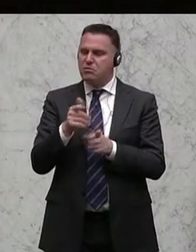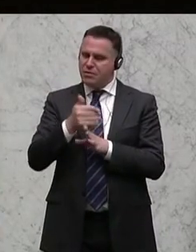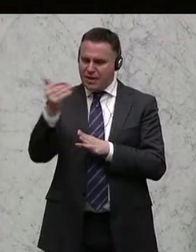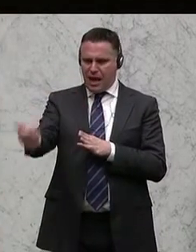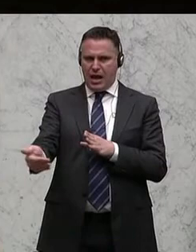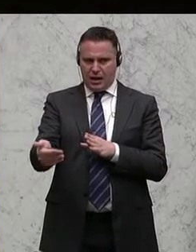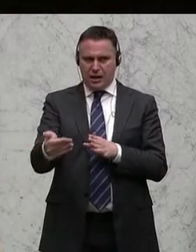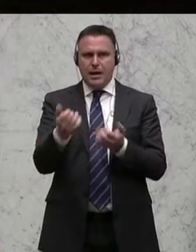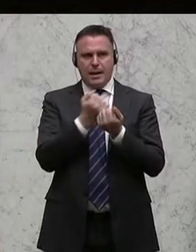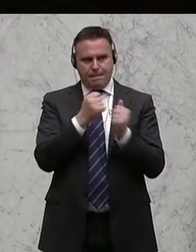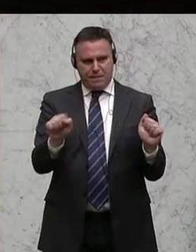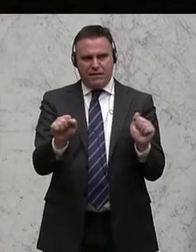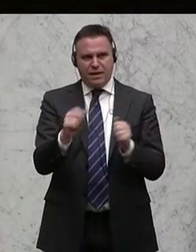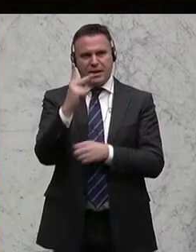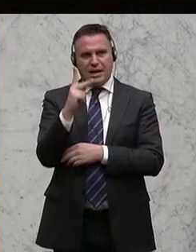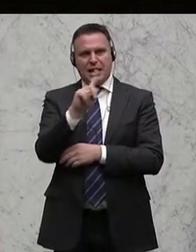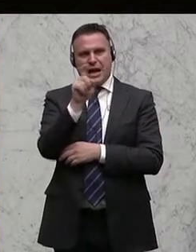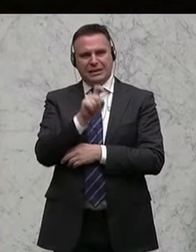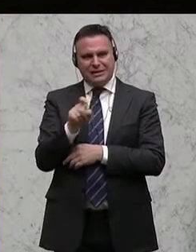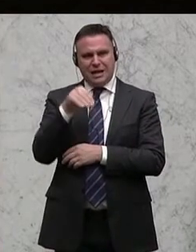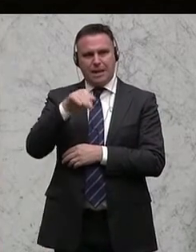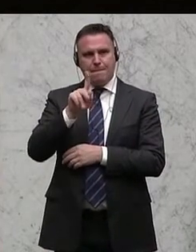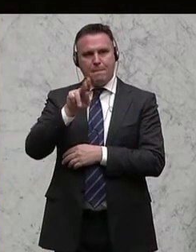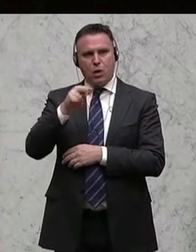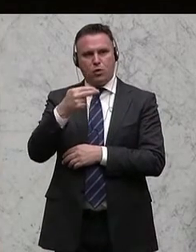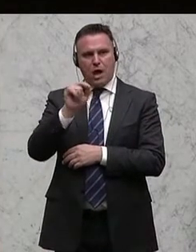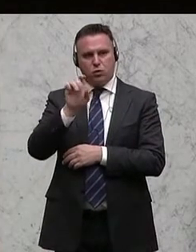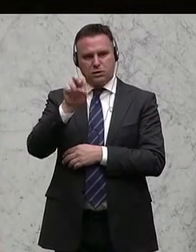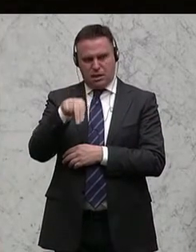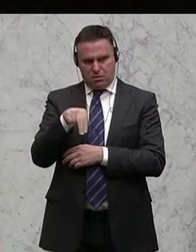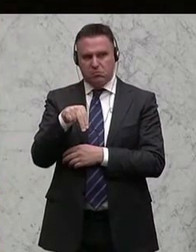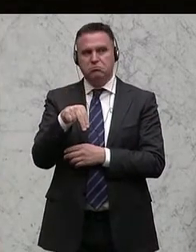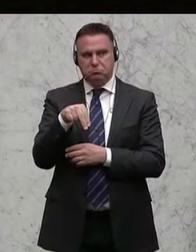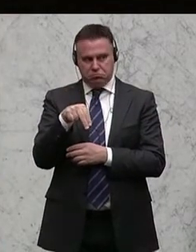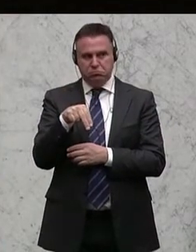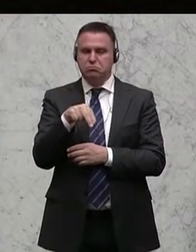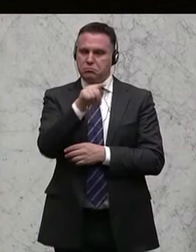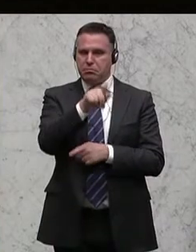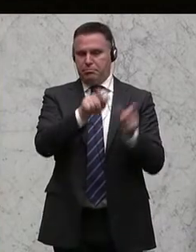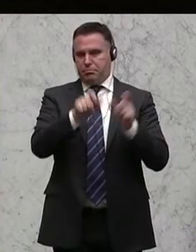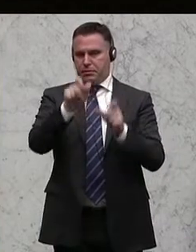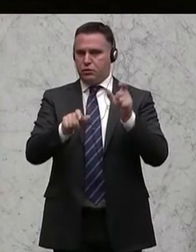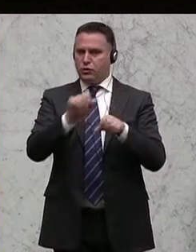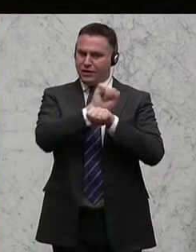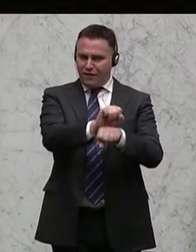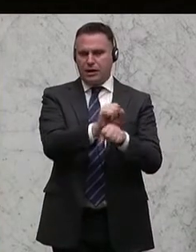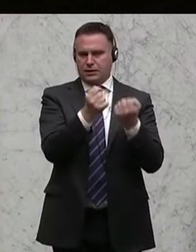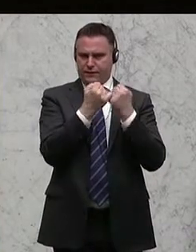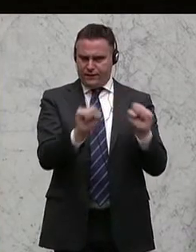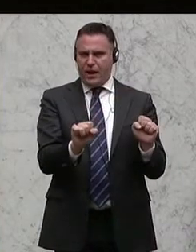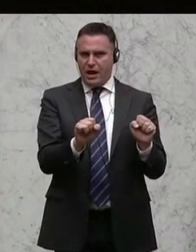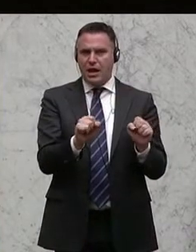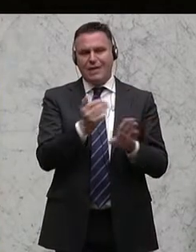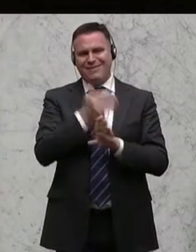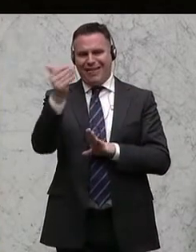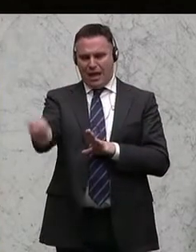entstanden ist, also nach der Befreiung des KZ Mauthausen und der Freisetzung der dortig inhaftierten Personen.